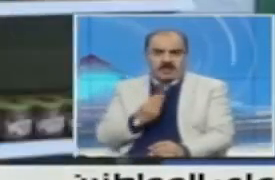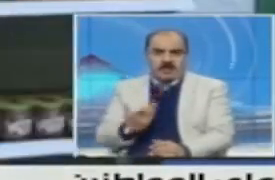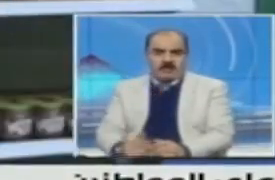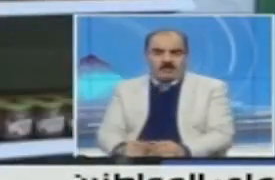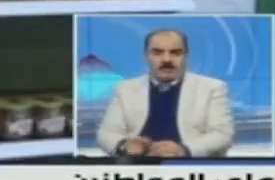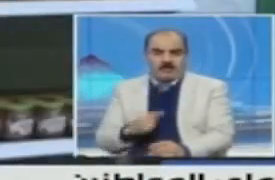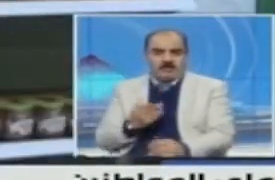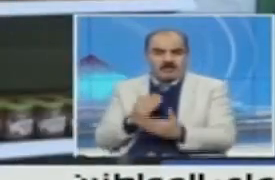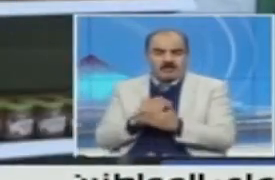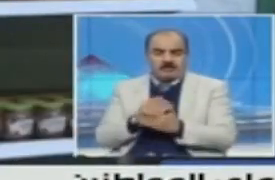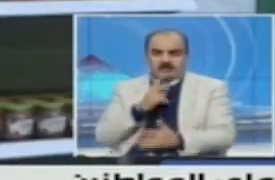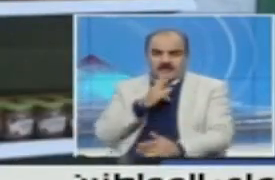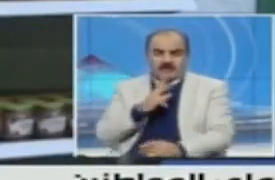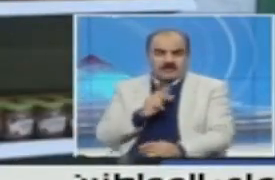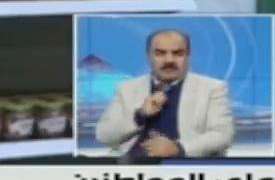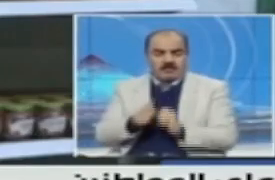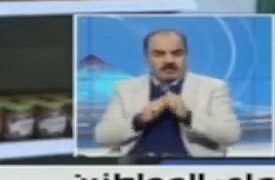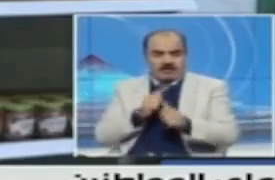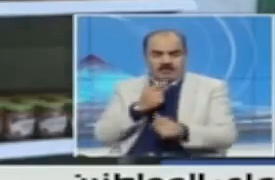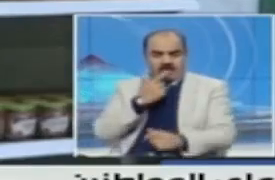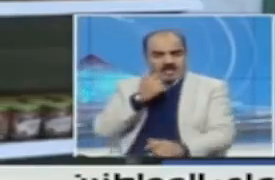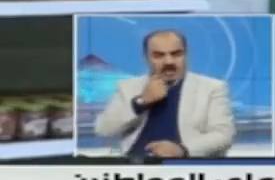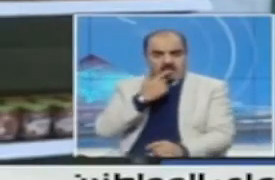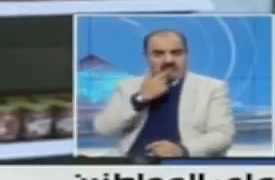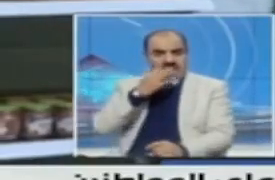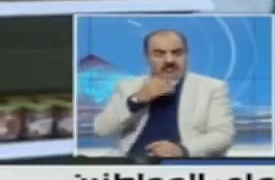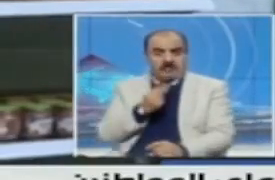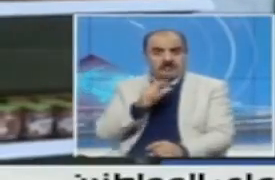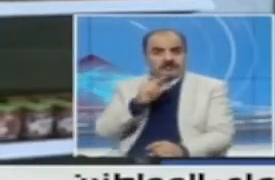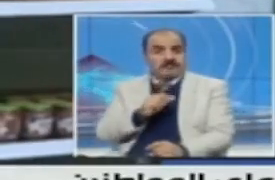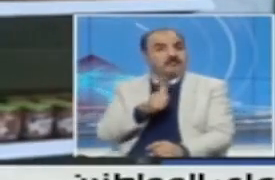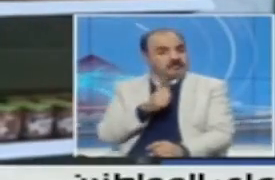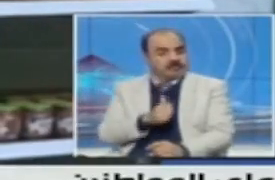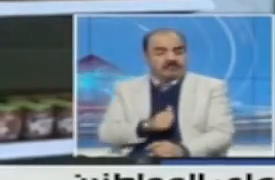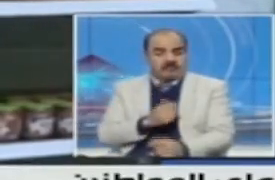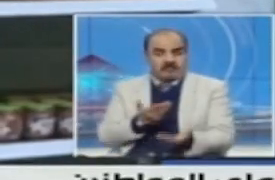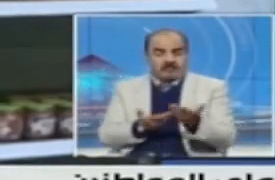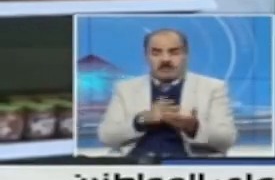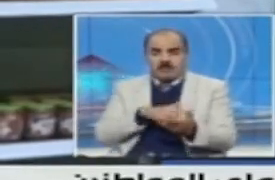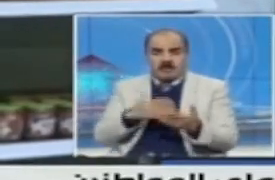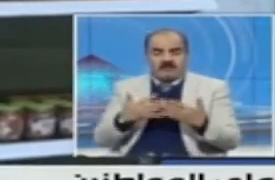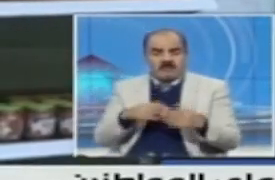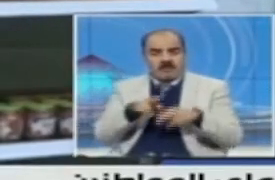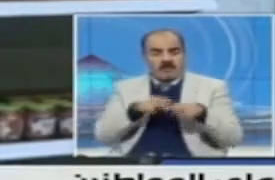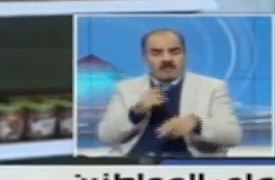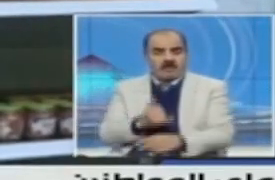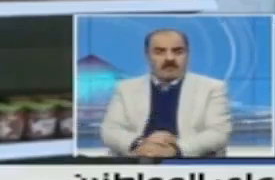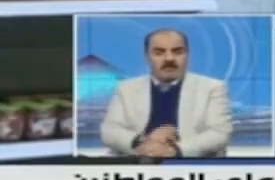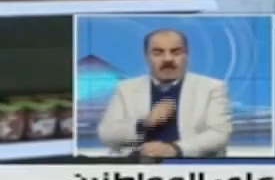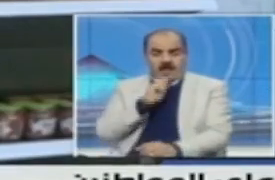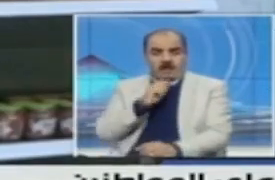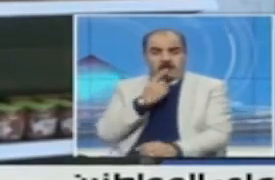فترة يعني أنا داخل في تاني سنة، المنتجات عندهم كويسة وأسعارها في متناول الجميع، لحوم